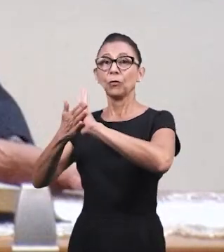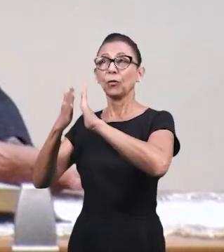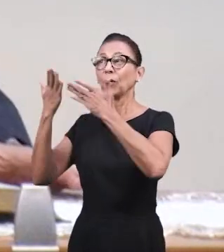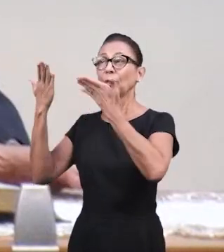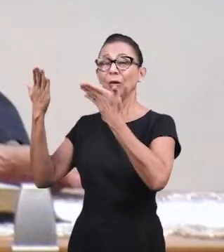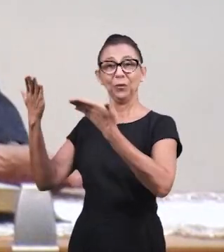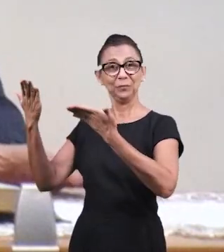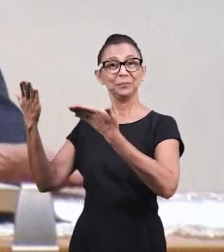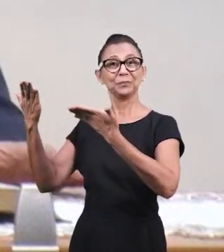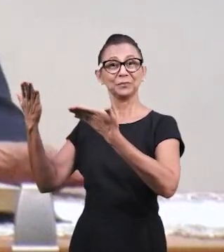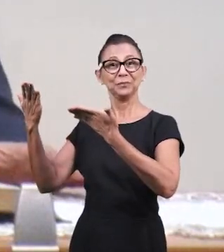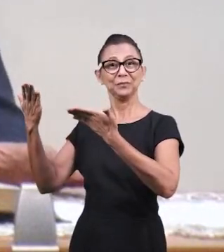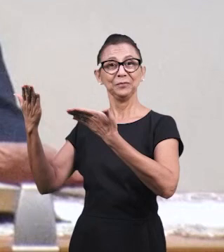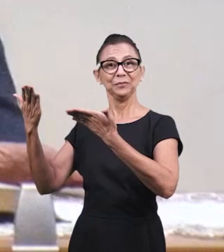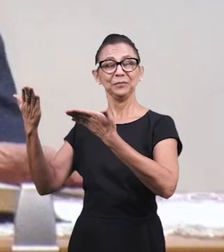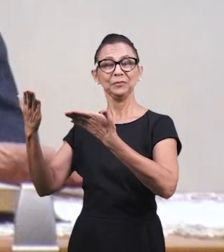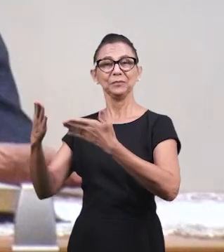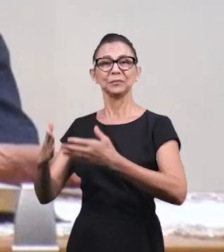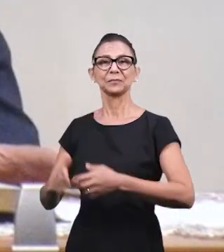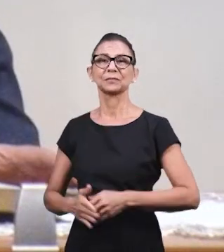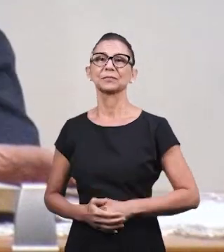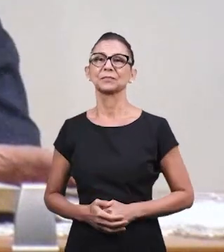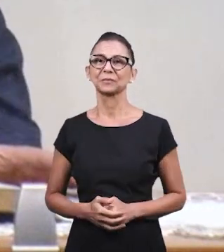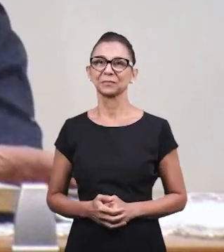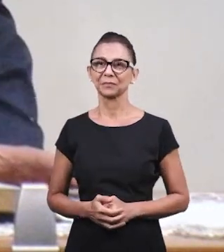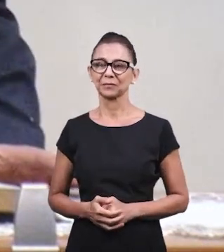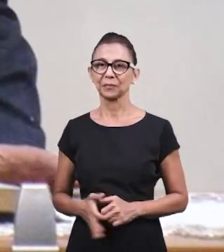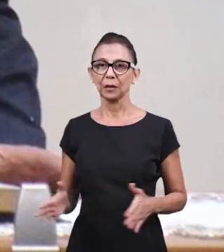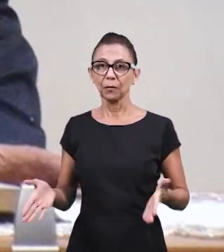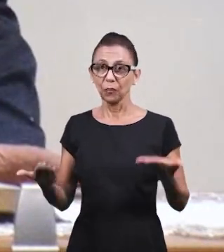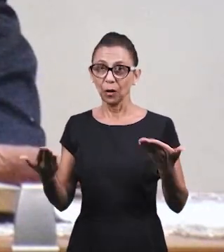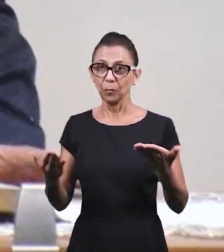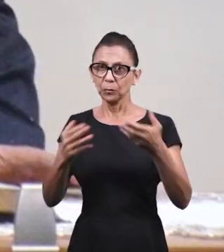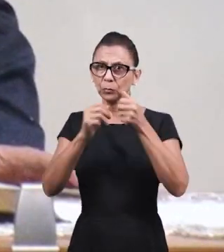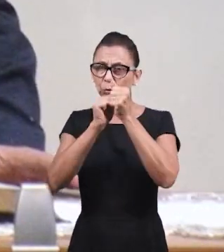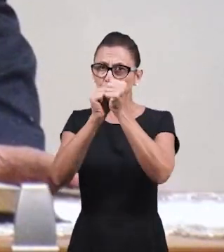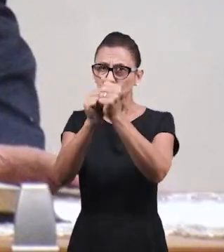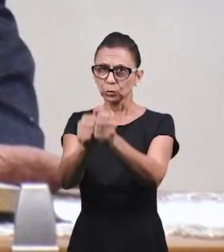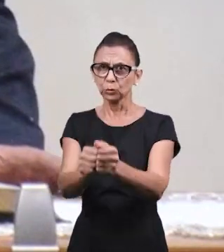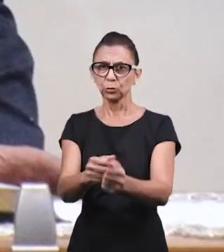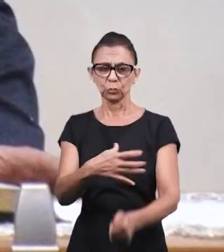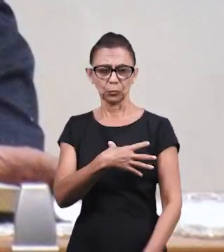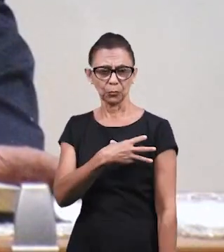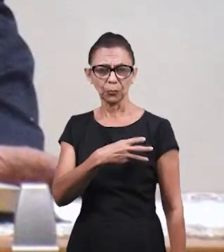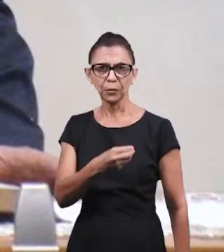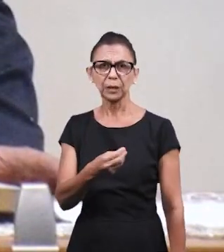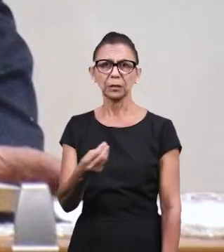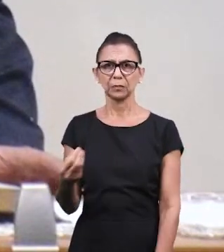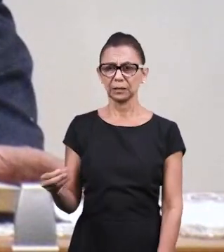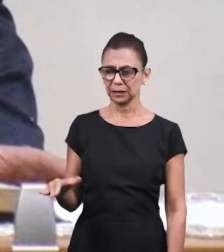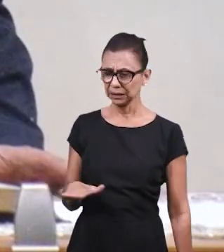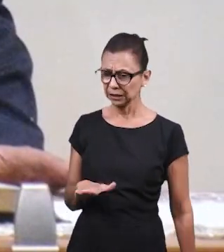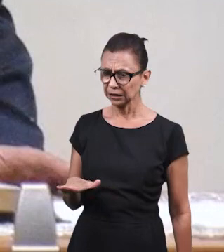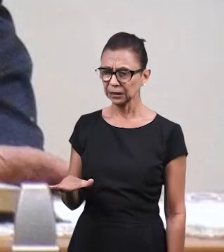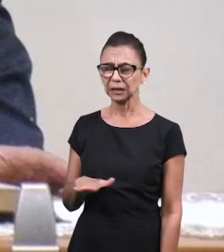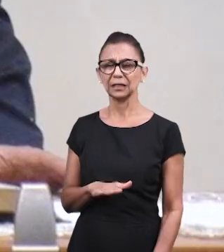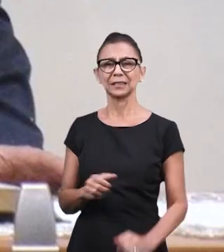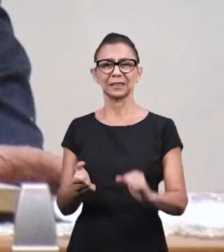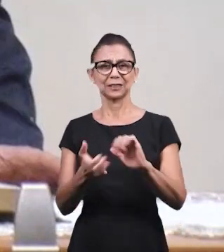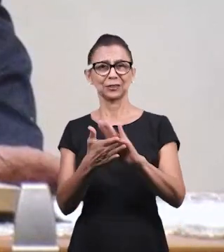споём господу псалом в котором мы прославим господа давайте споём